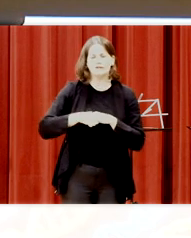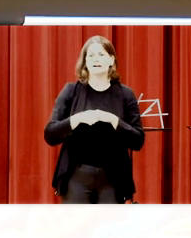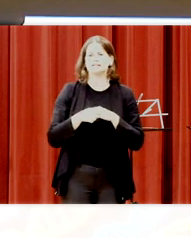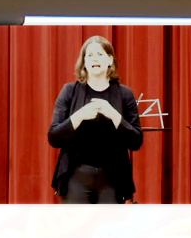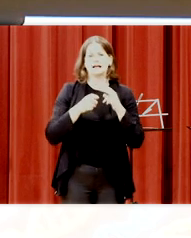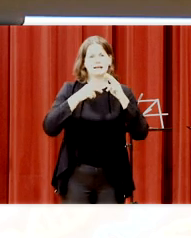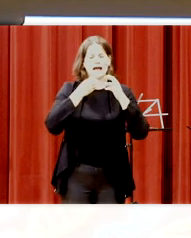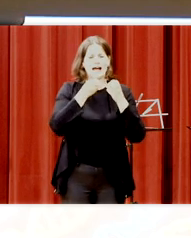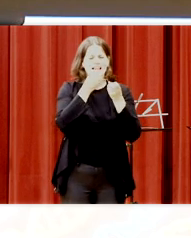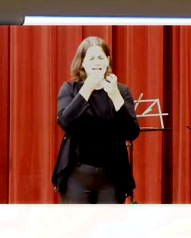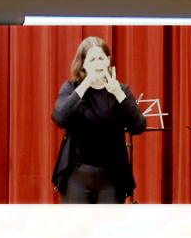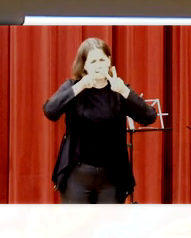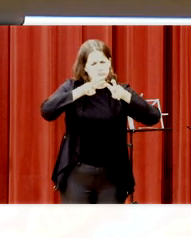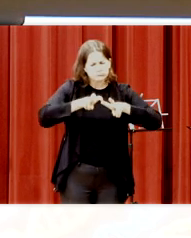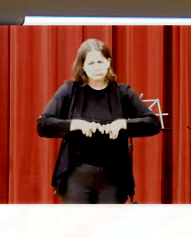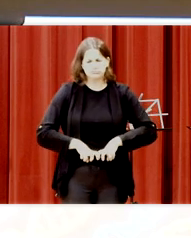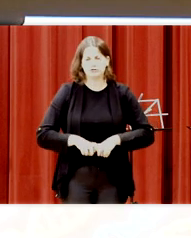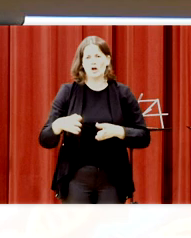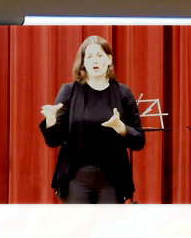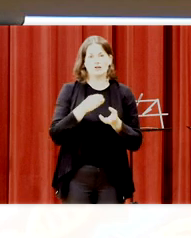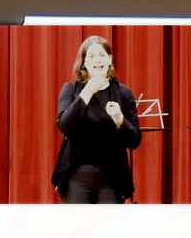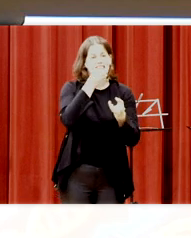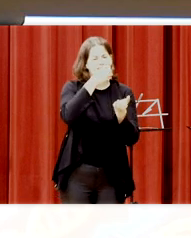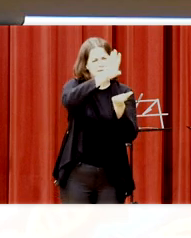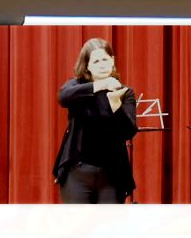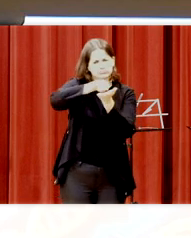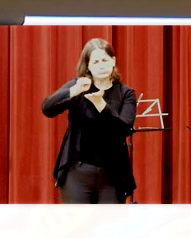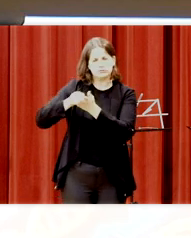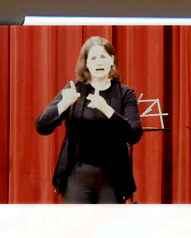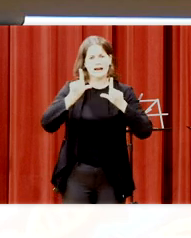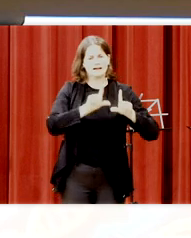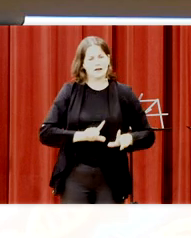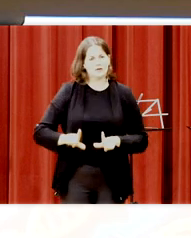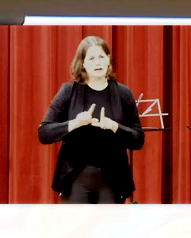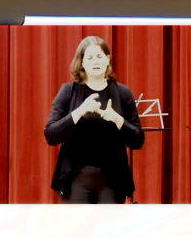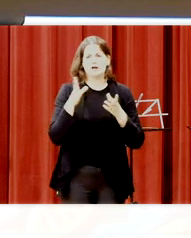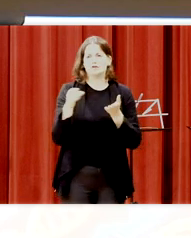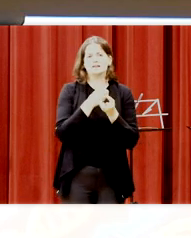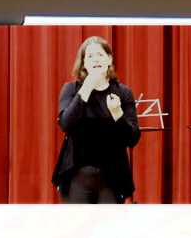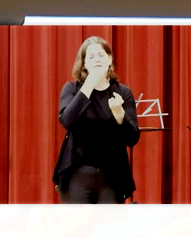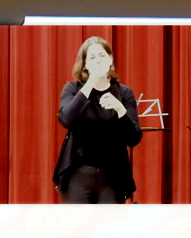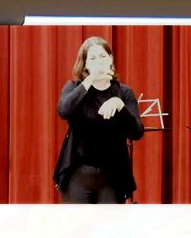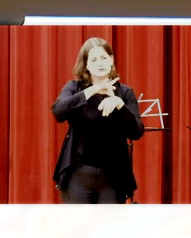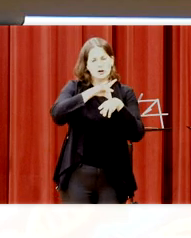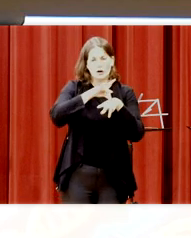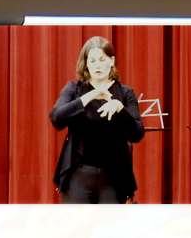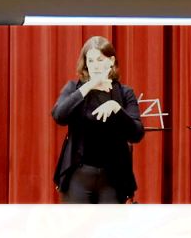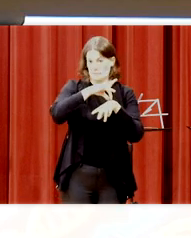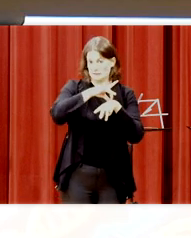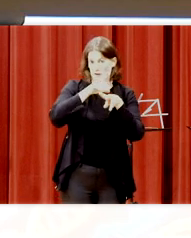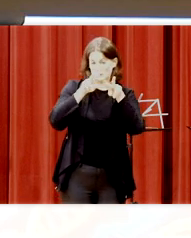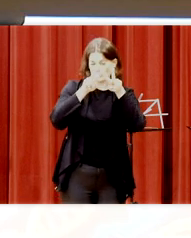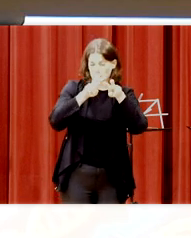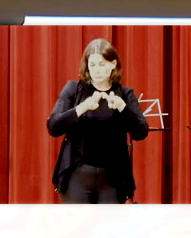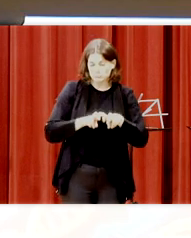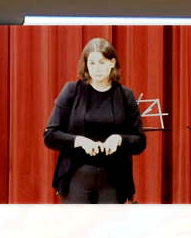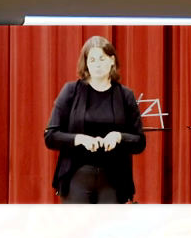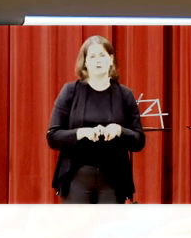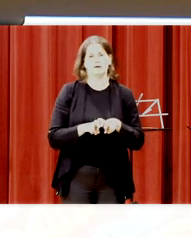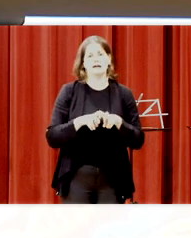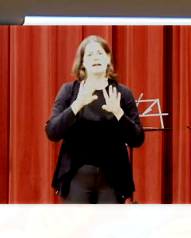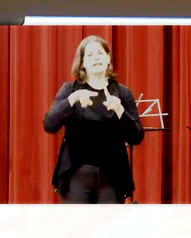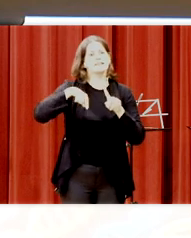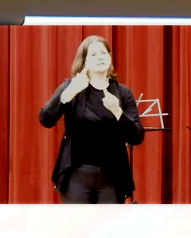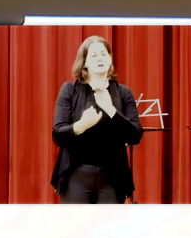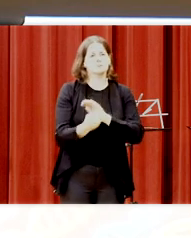d'una manera computacional i fer estadístiques, fer prediccions, no? Desembolicar l'ADN, tornar-lo a embolicar, fer fàrmacs a